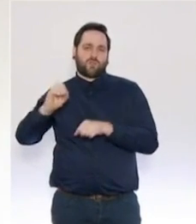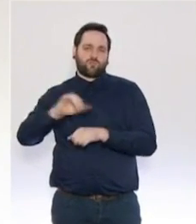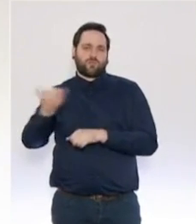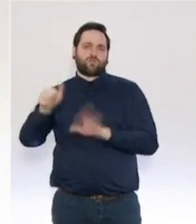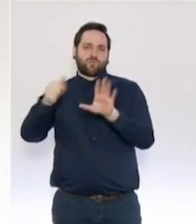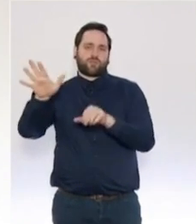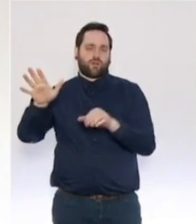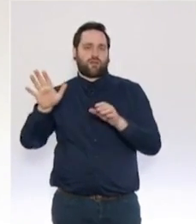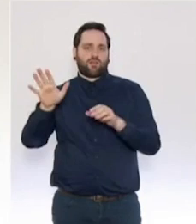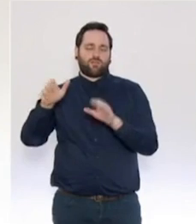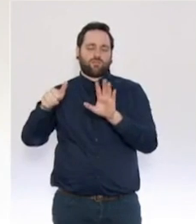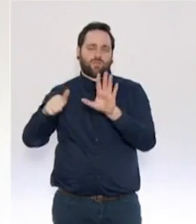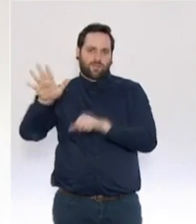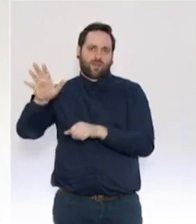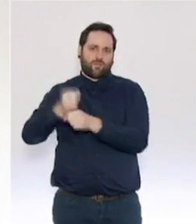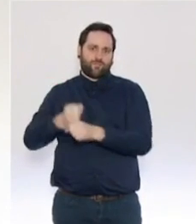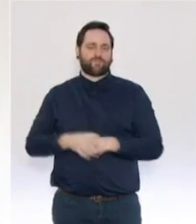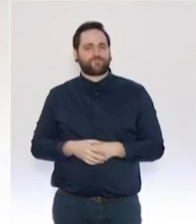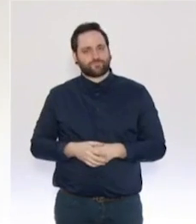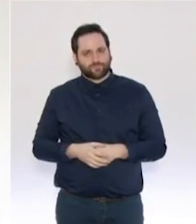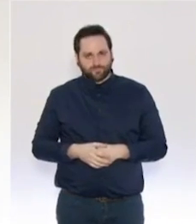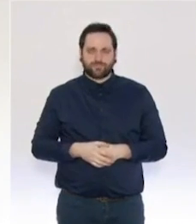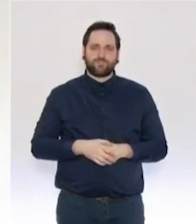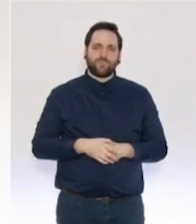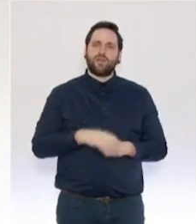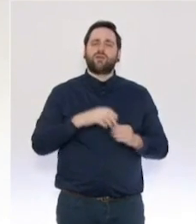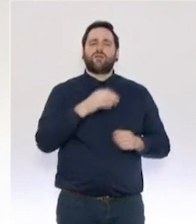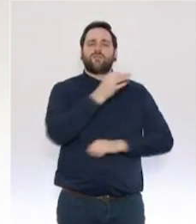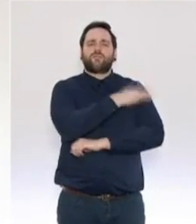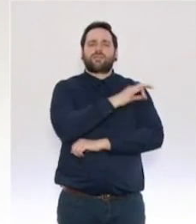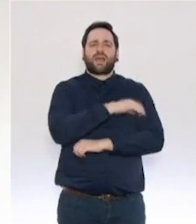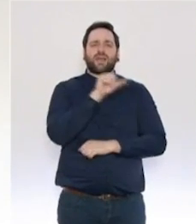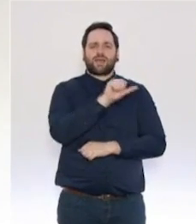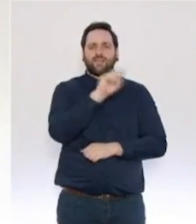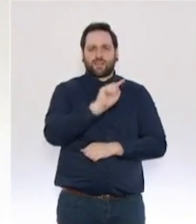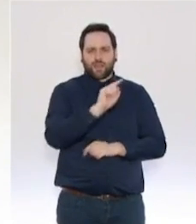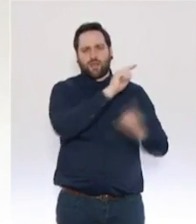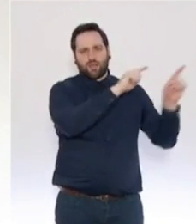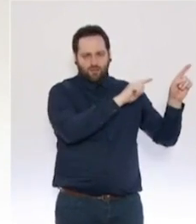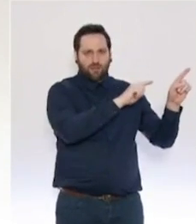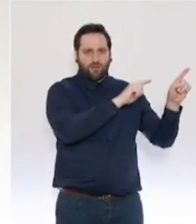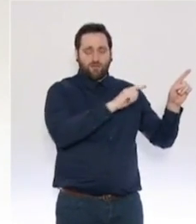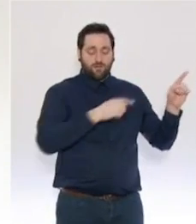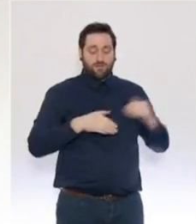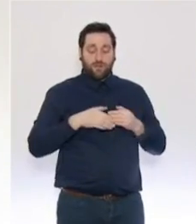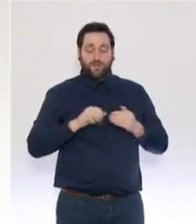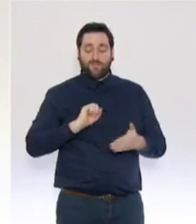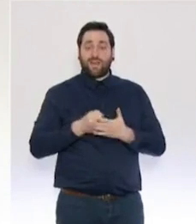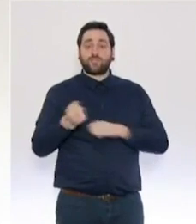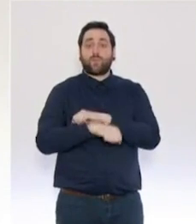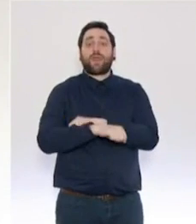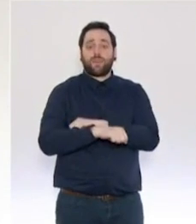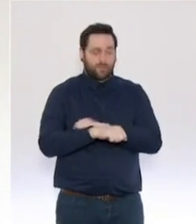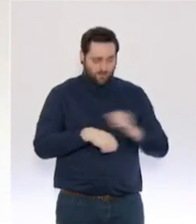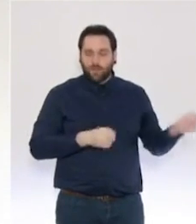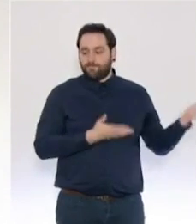dès la fin de cette semaine sera affecté aux établissements de santé pour protéger les professionnels de santé